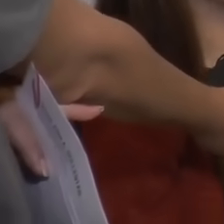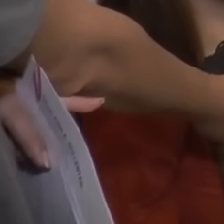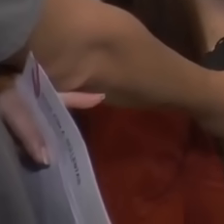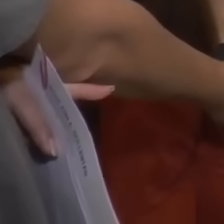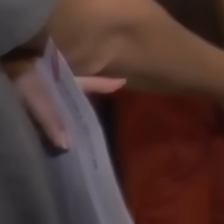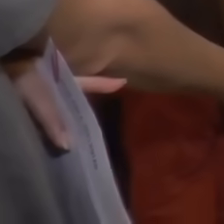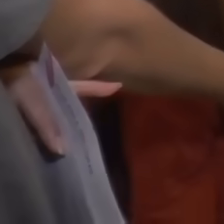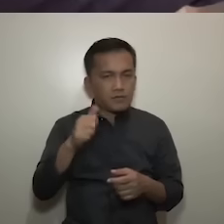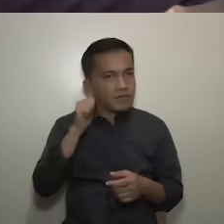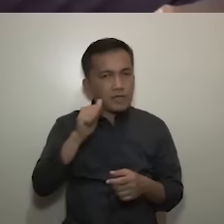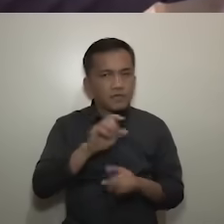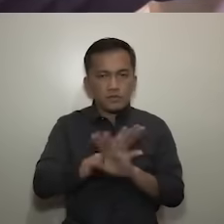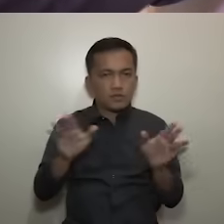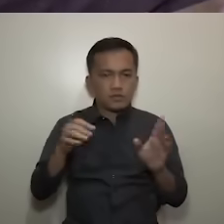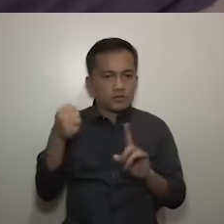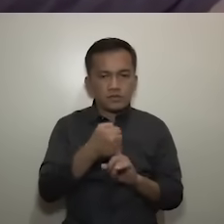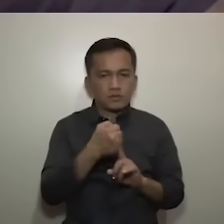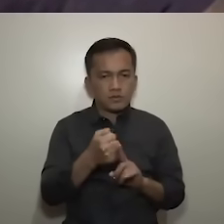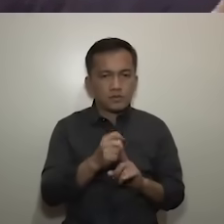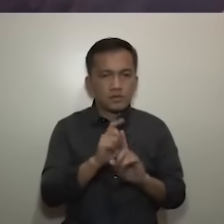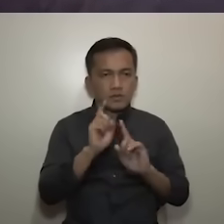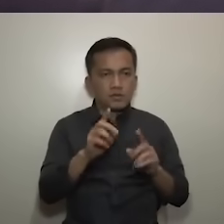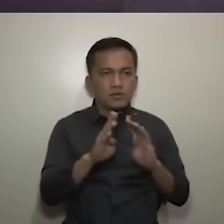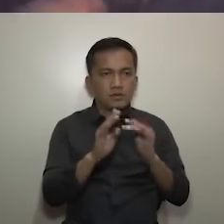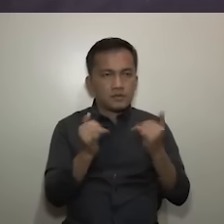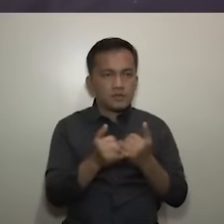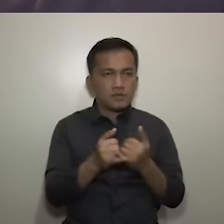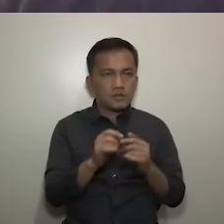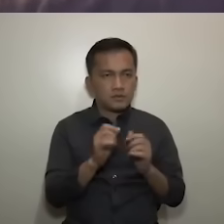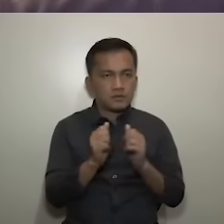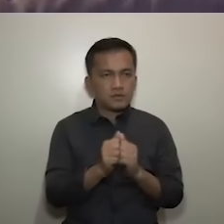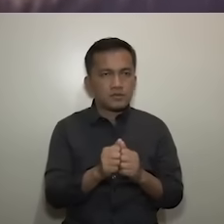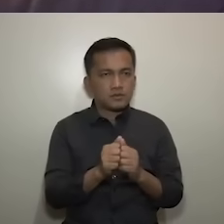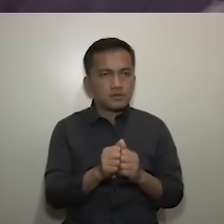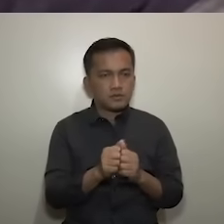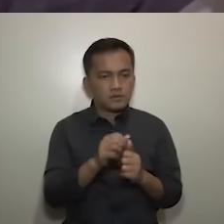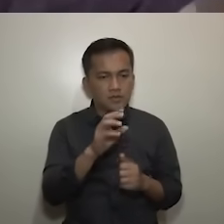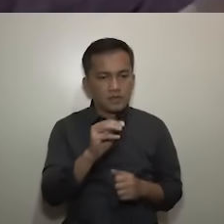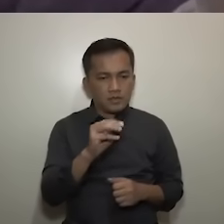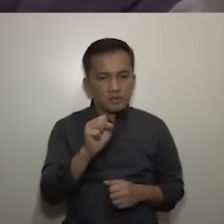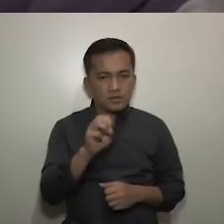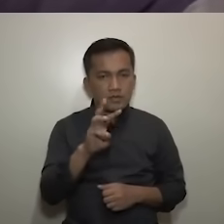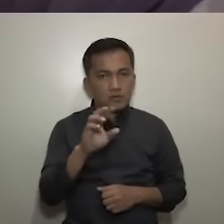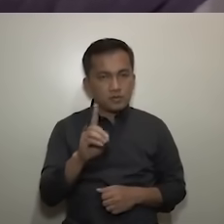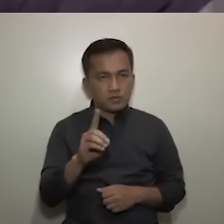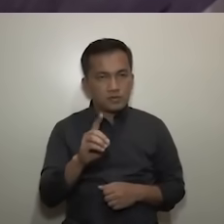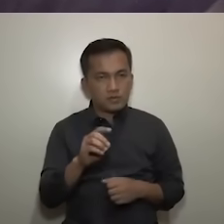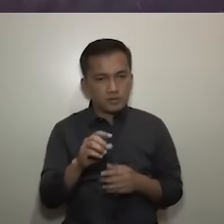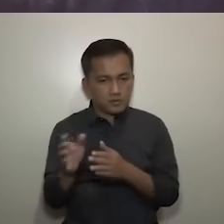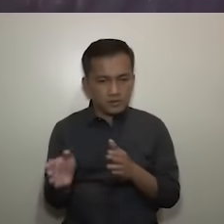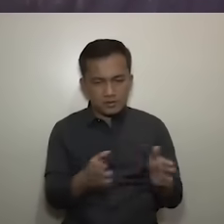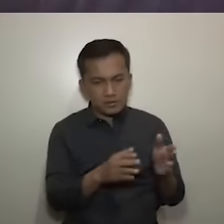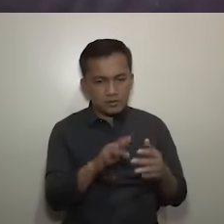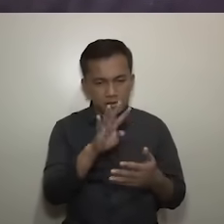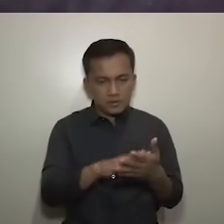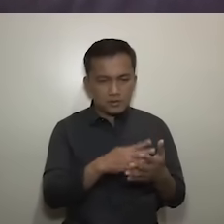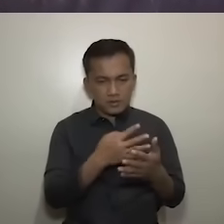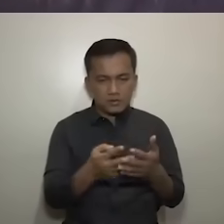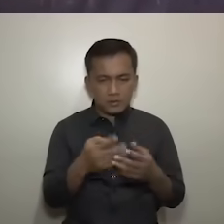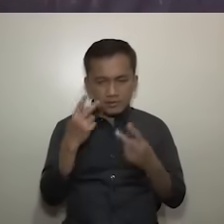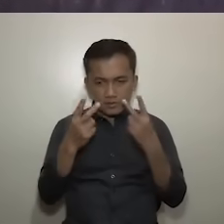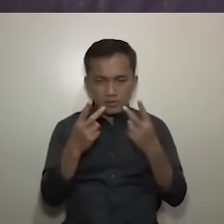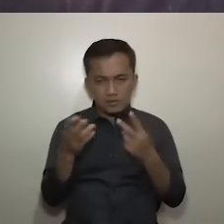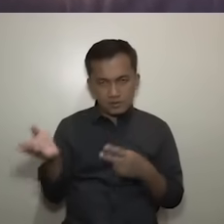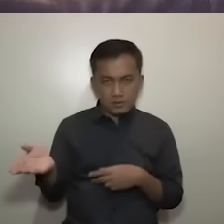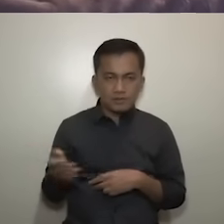dapat ang babae hindi binubugbog. Okay. So pupunta sa barangay, sama natin sila sa barangay, kasama ano, MSWD, plantsahin yung schedule ng visitation ni